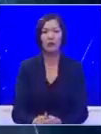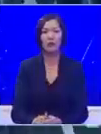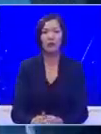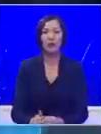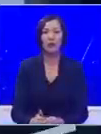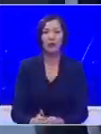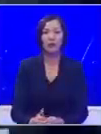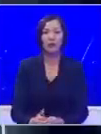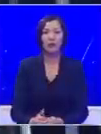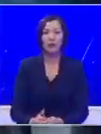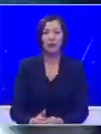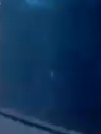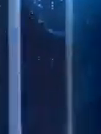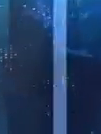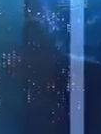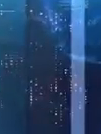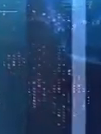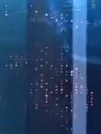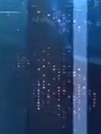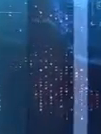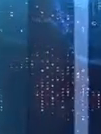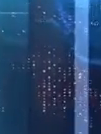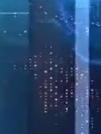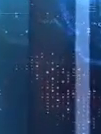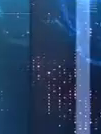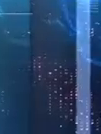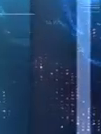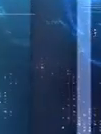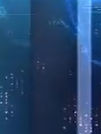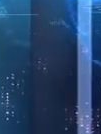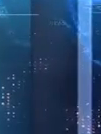Құрманжан Қасымжанұлы, Аманжол Жомартұлы, Жетісу арнасы.